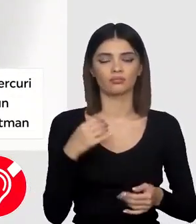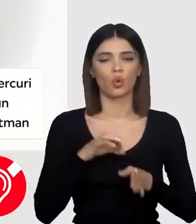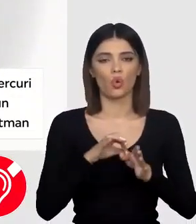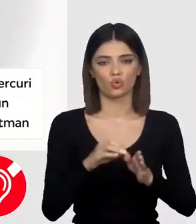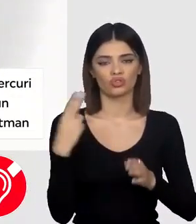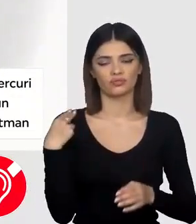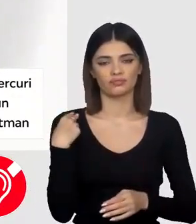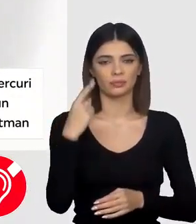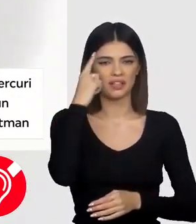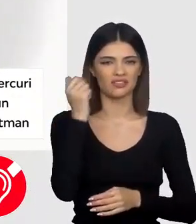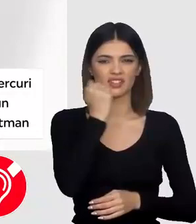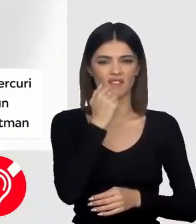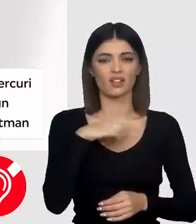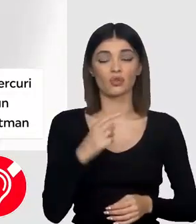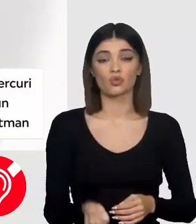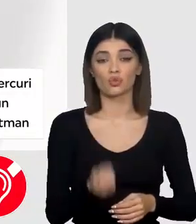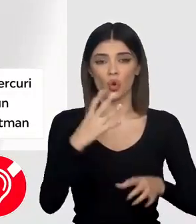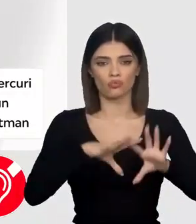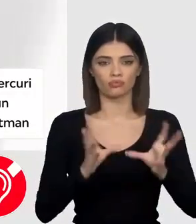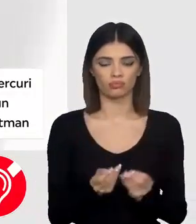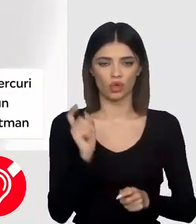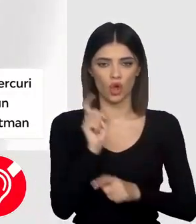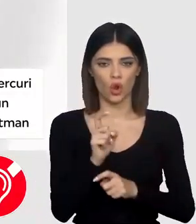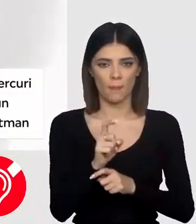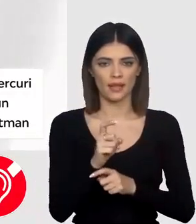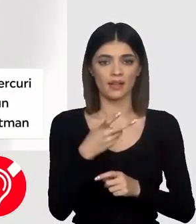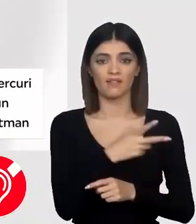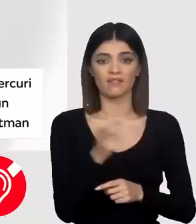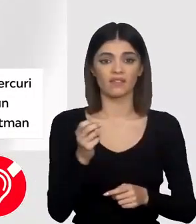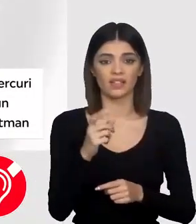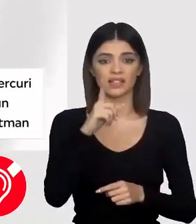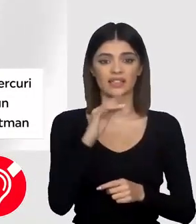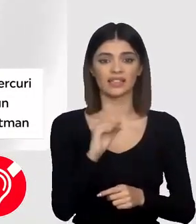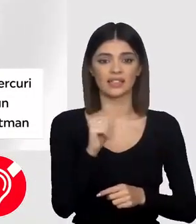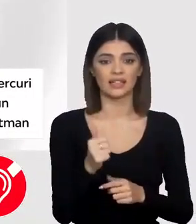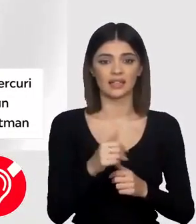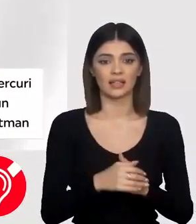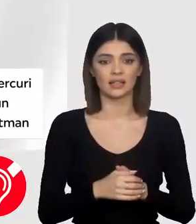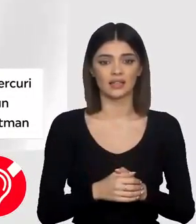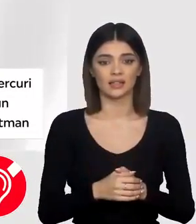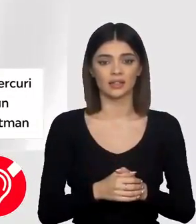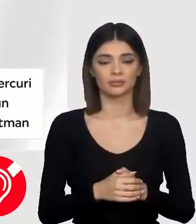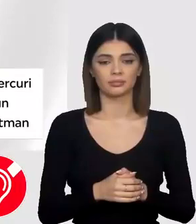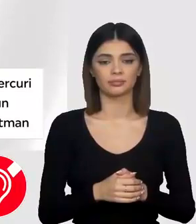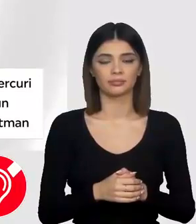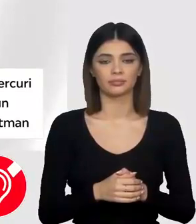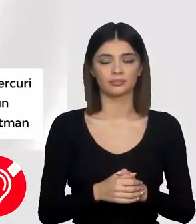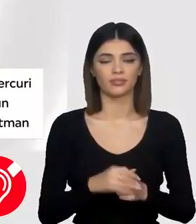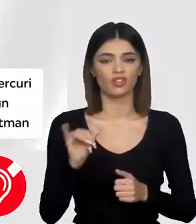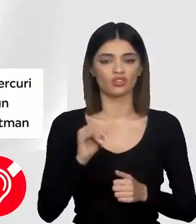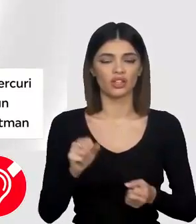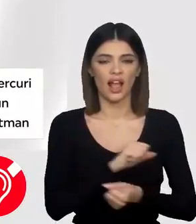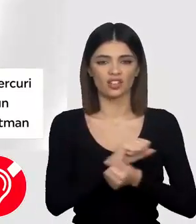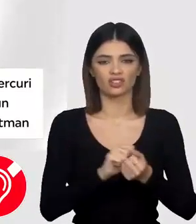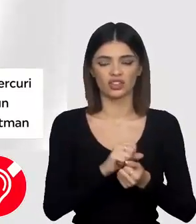companiei, care va avea și un nou comitet executiv fără Ilya Schutzfecker, cel care a înlăturat pe Altman în urmă cu